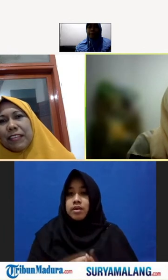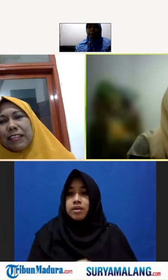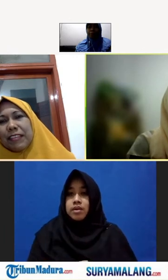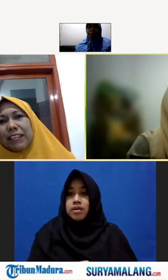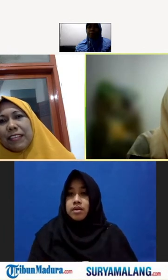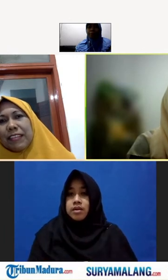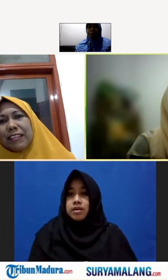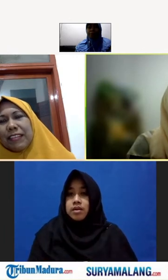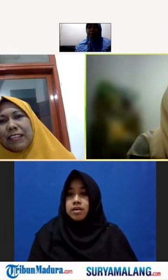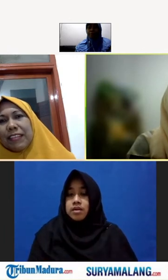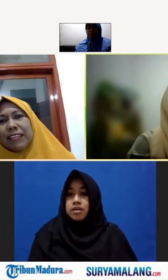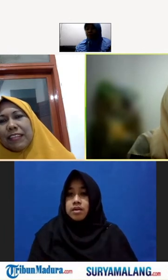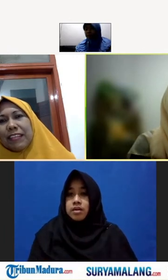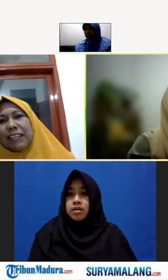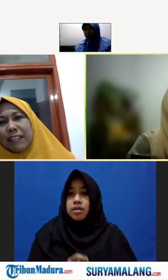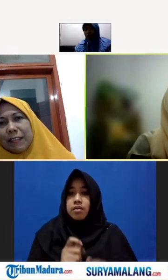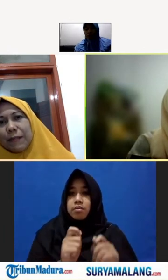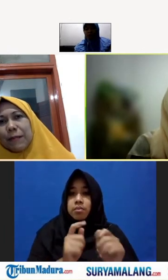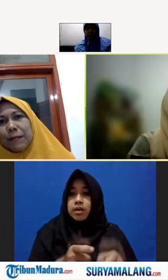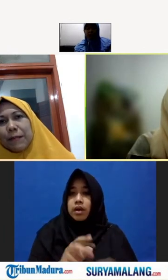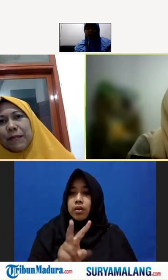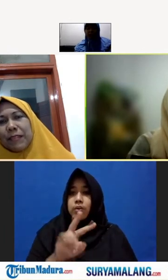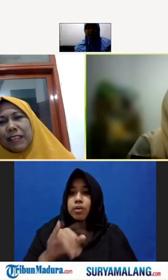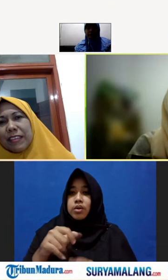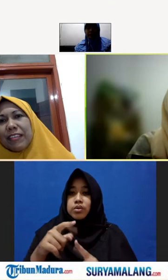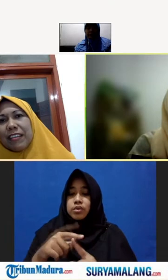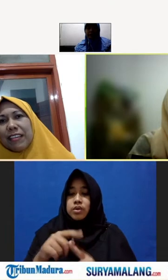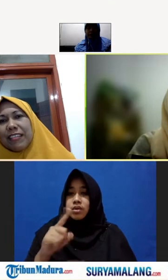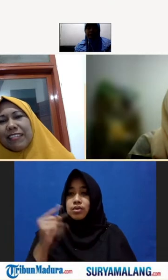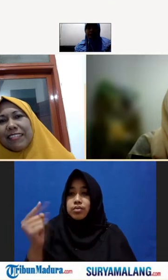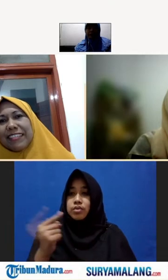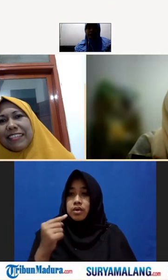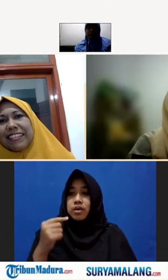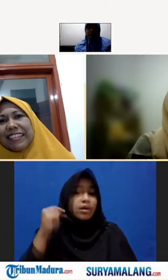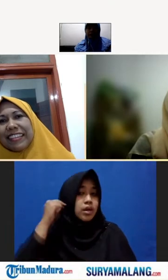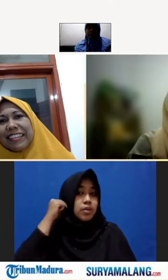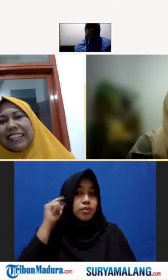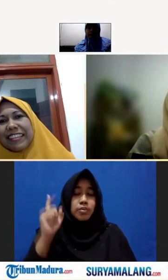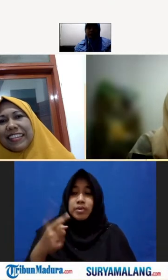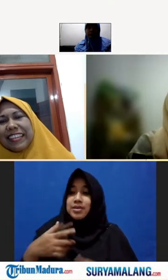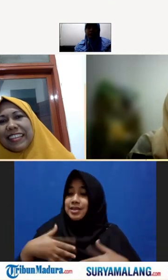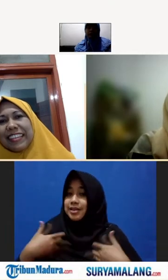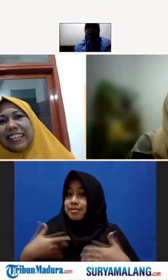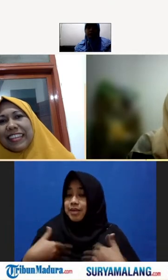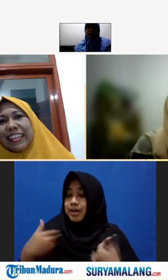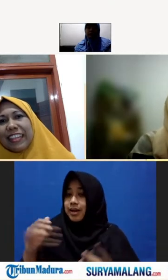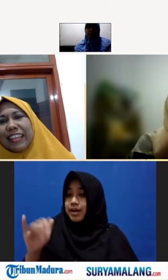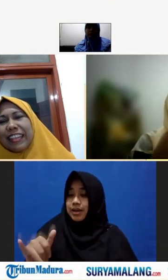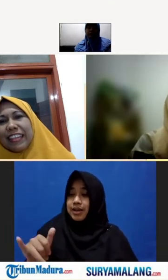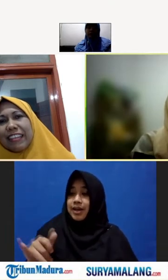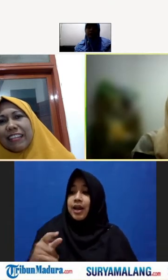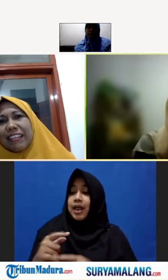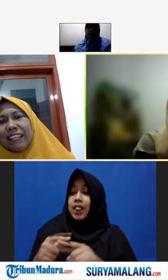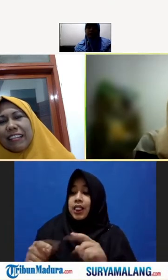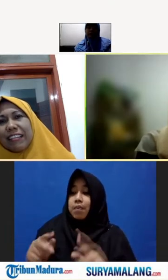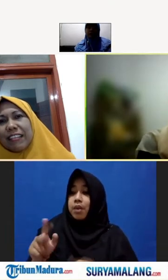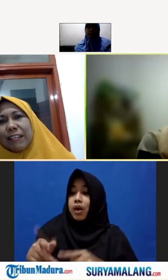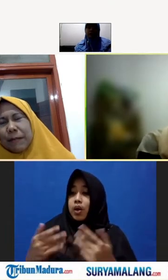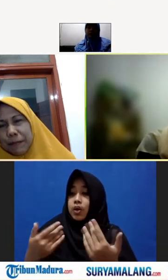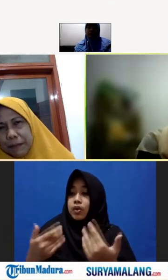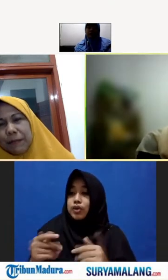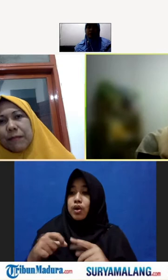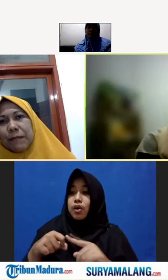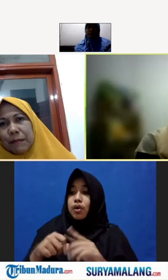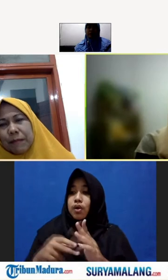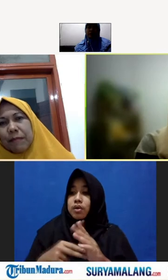Aku cuma ngasih 2 juta sebulan. Ibu pasti marah, kan. Iya. Yeah. Tapi kalau udah konsistensi